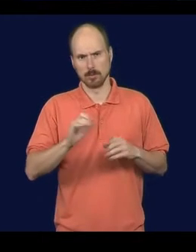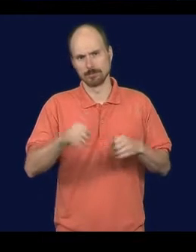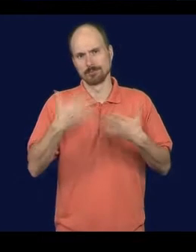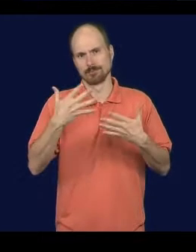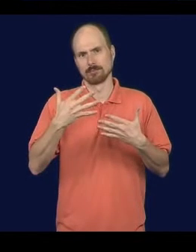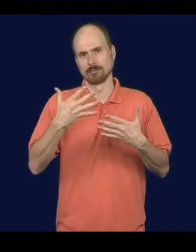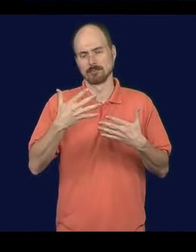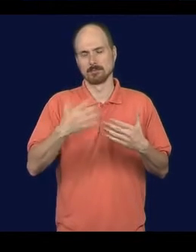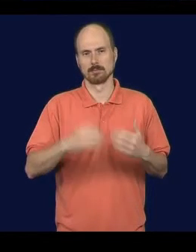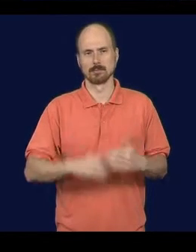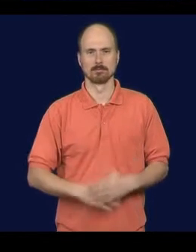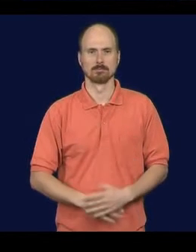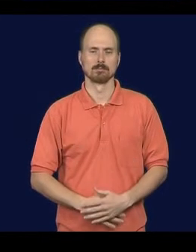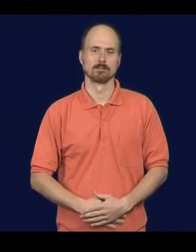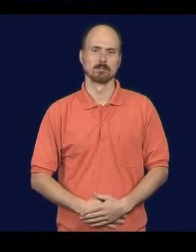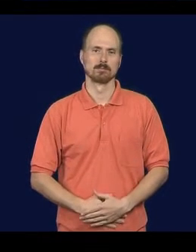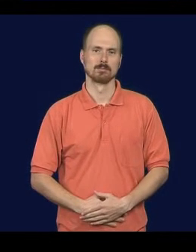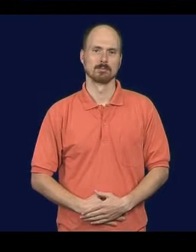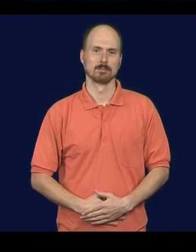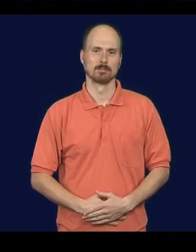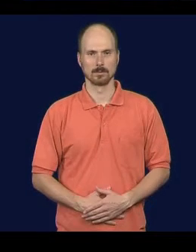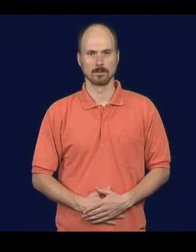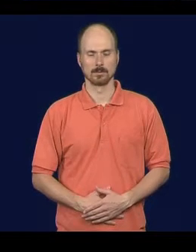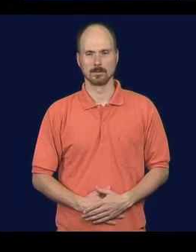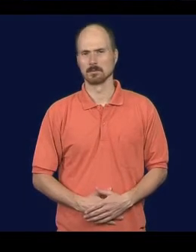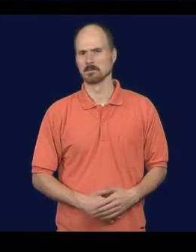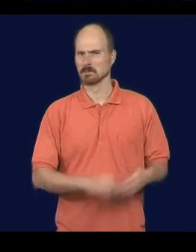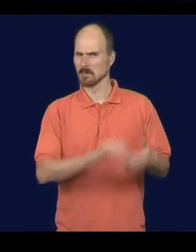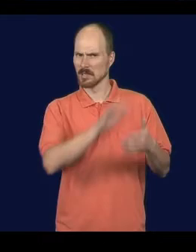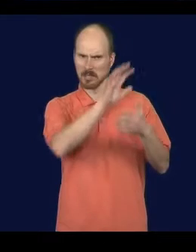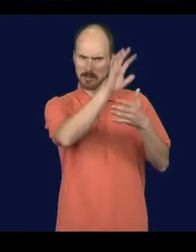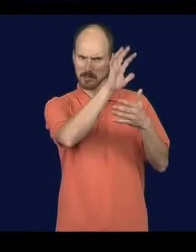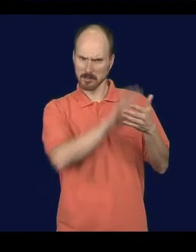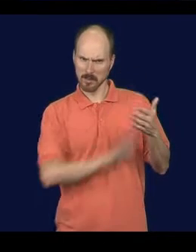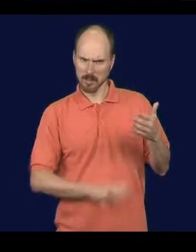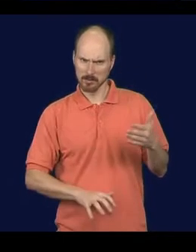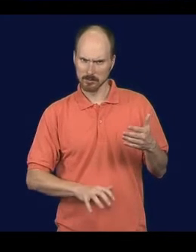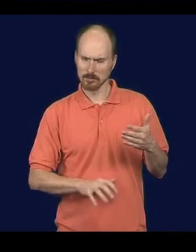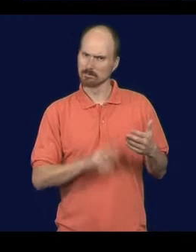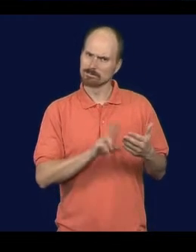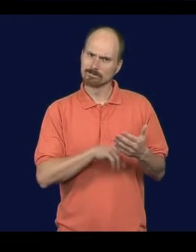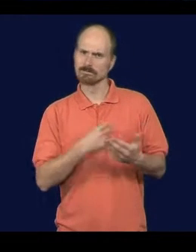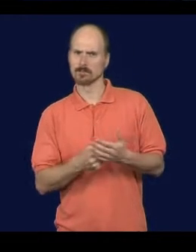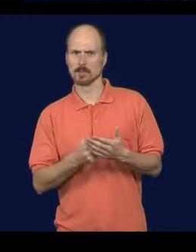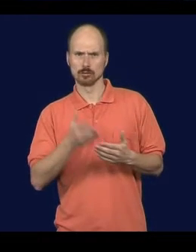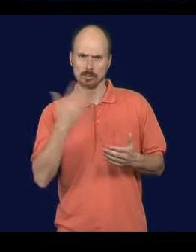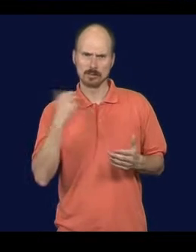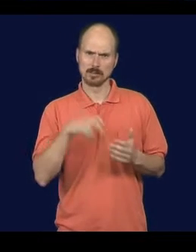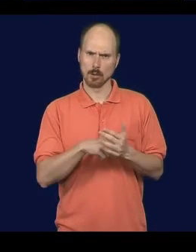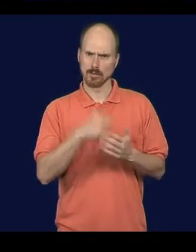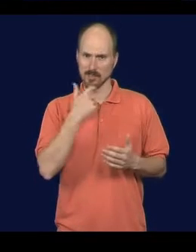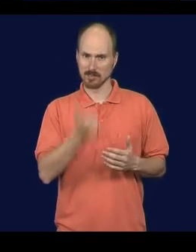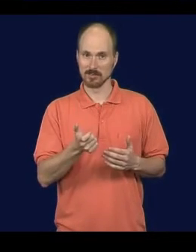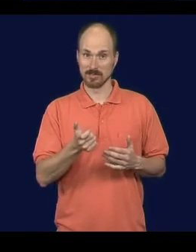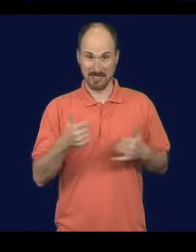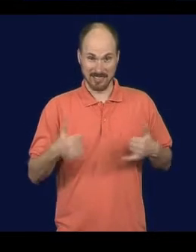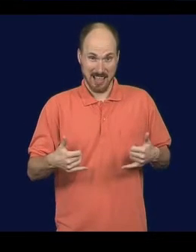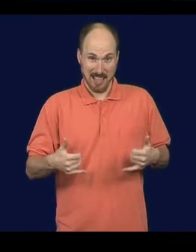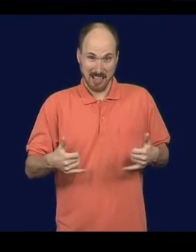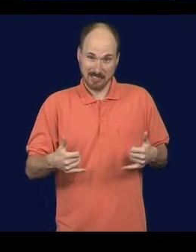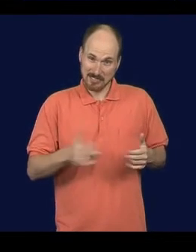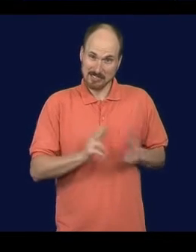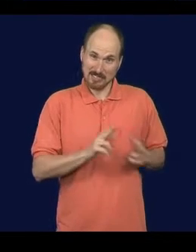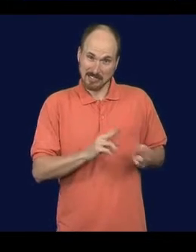Tak, dobře. Tak děkuji za dotaz i za odpověď, i za prezentaci. Předám dárek a poprosím posledního